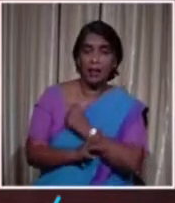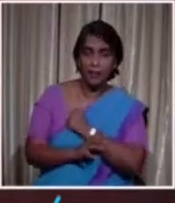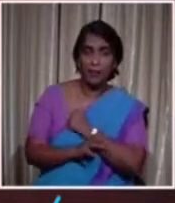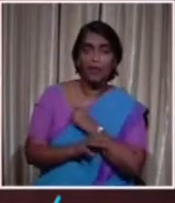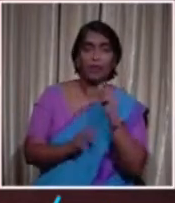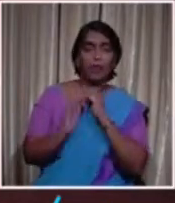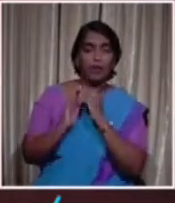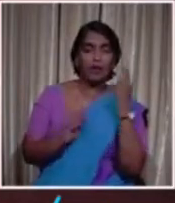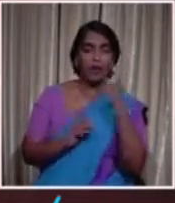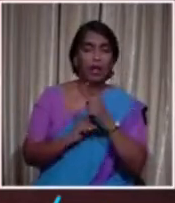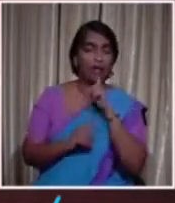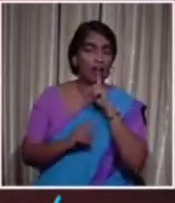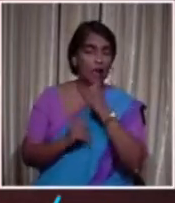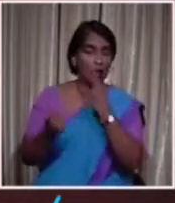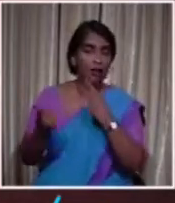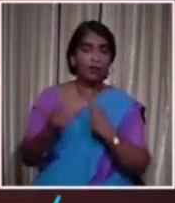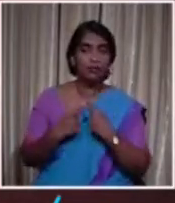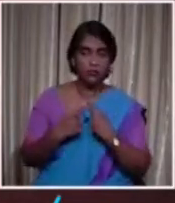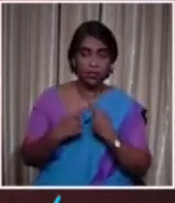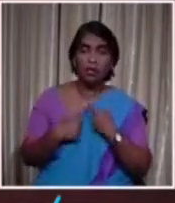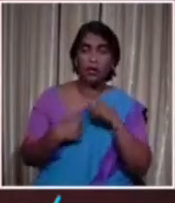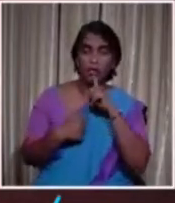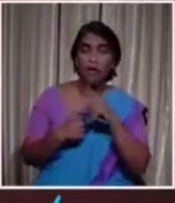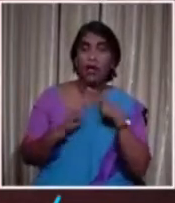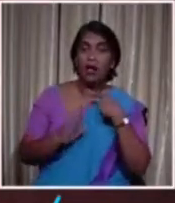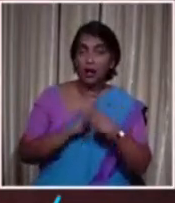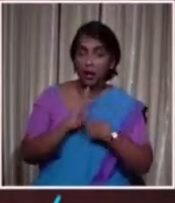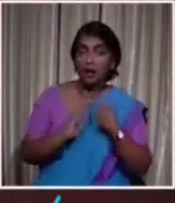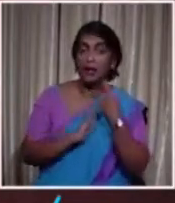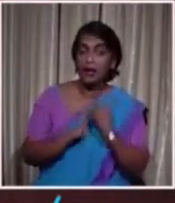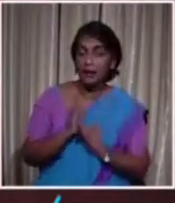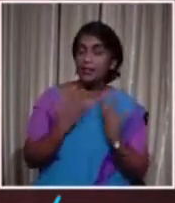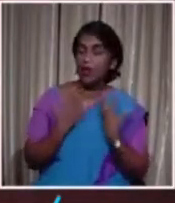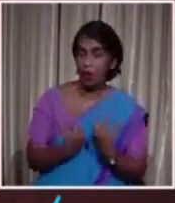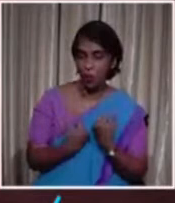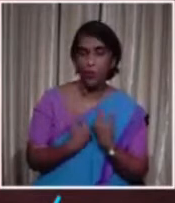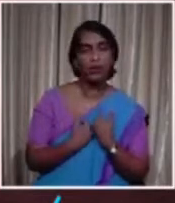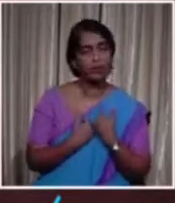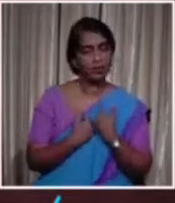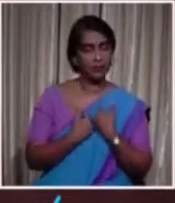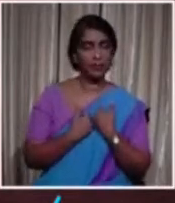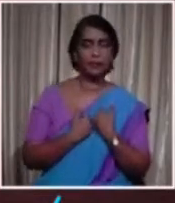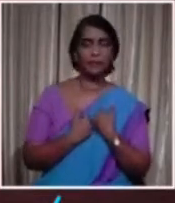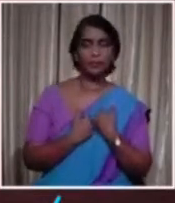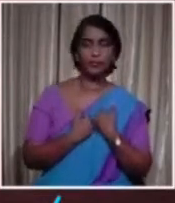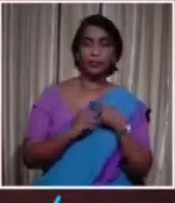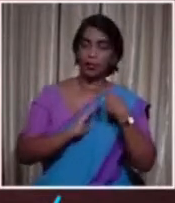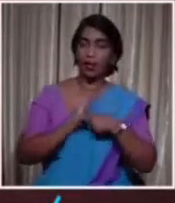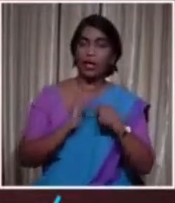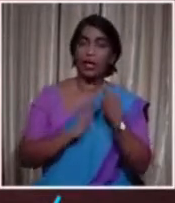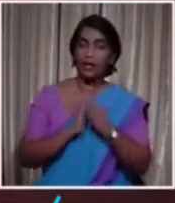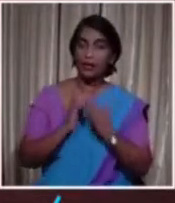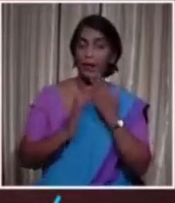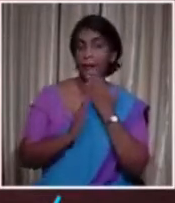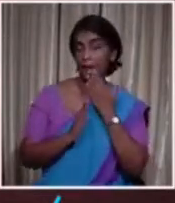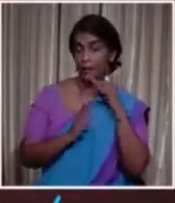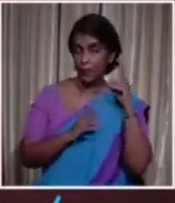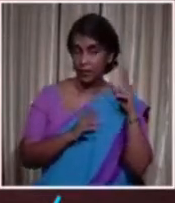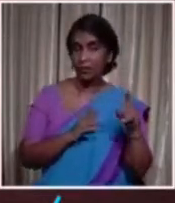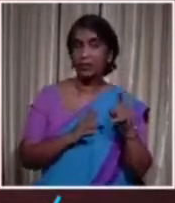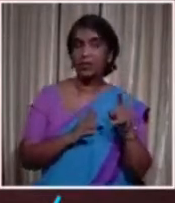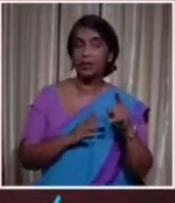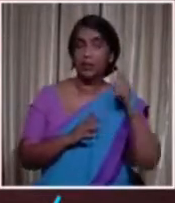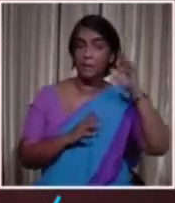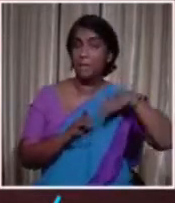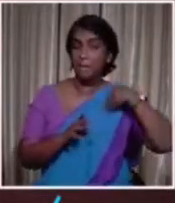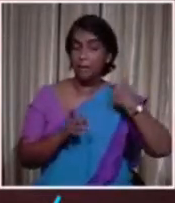කාර්යාල වලට ගියාම ආන්නේ මොකද්ද කියලා. අපි කිව්වේ මේ රටට නීතියක් ඕනේ. මේ රටට නීතියක් ඕනේ. ඇමරිකාවේ කැපිටල් හිල්